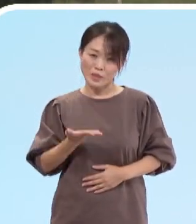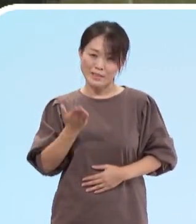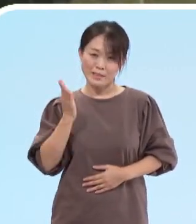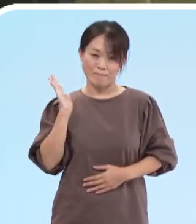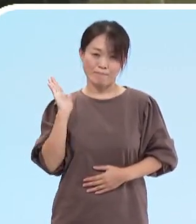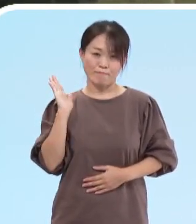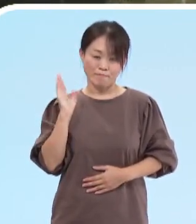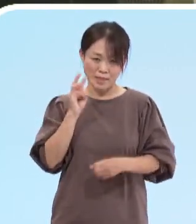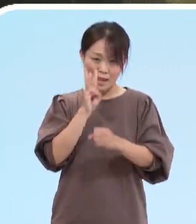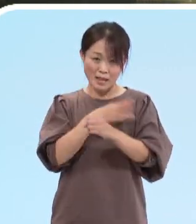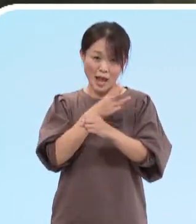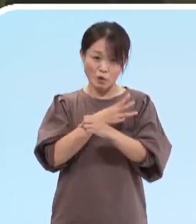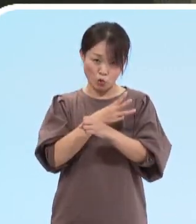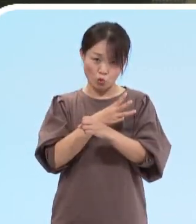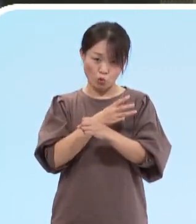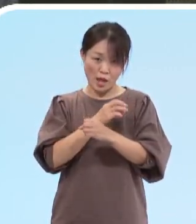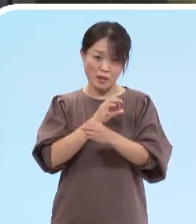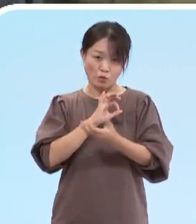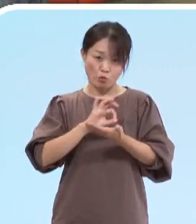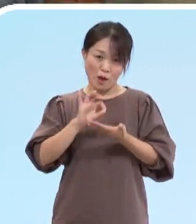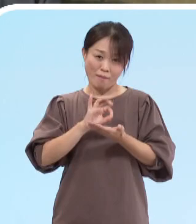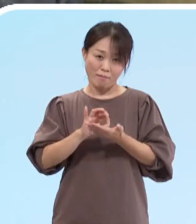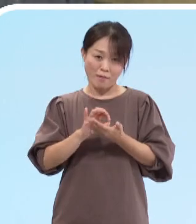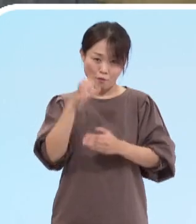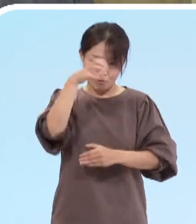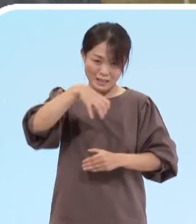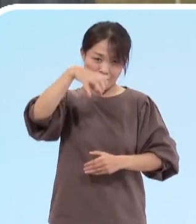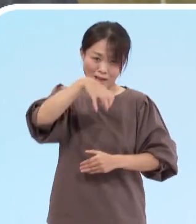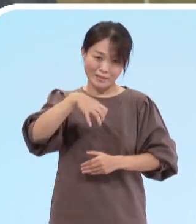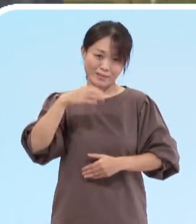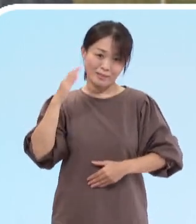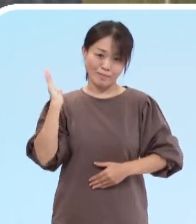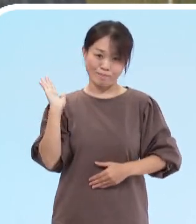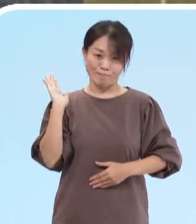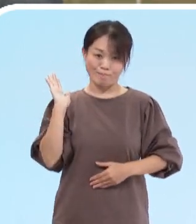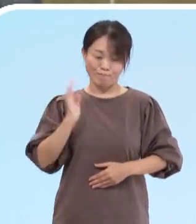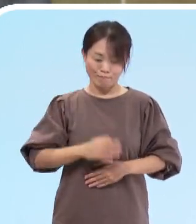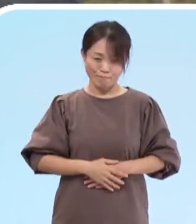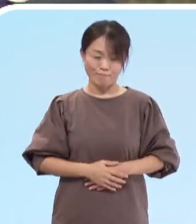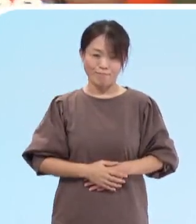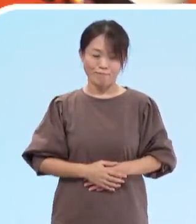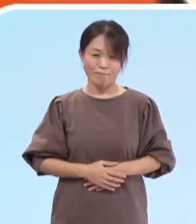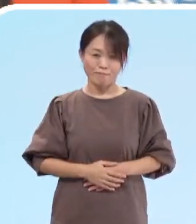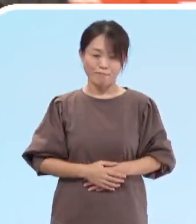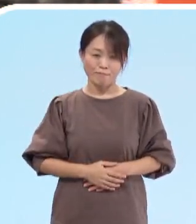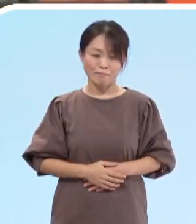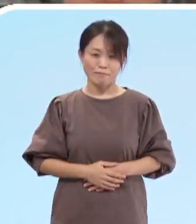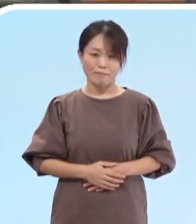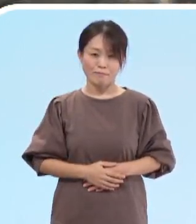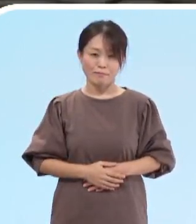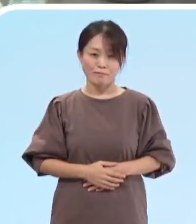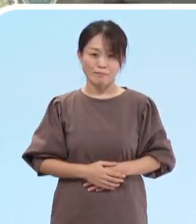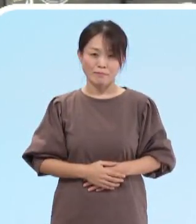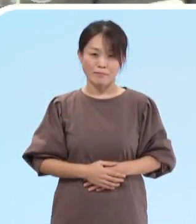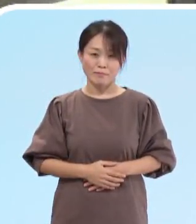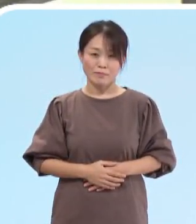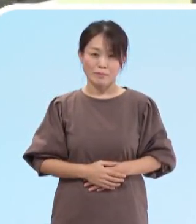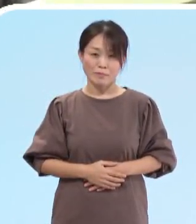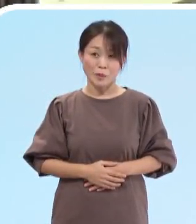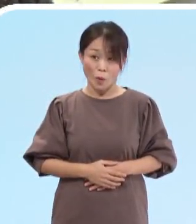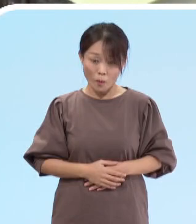はい、続いて、はい、研修で利用している建設機械を見せてもらいました。 そばは迫力あるな。あら、